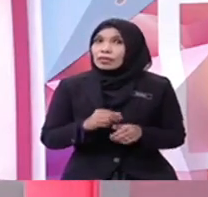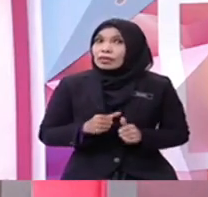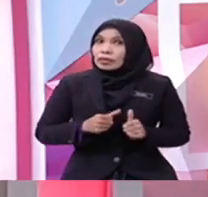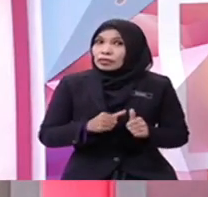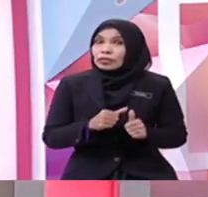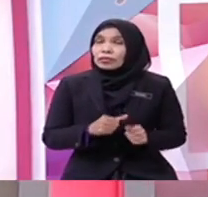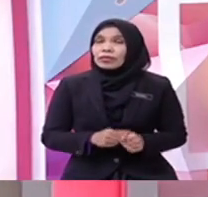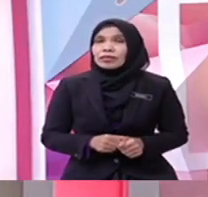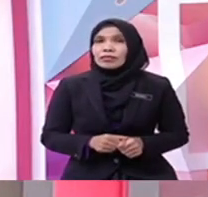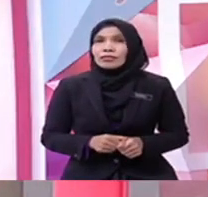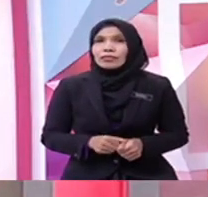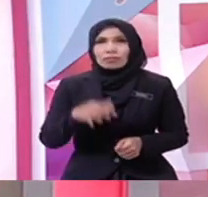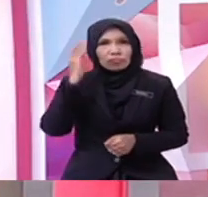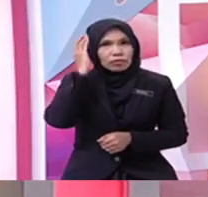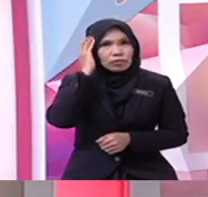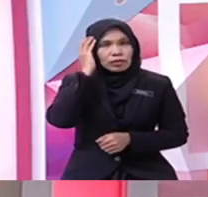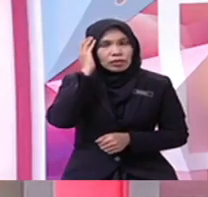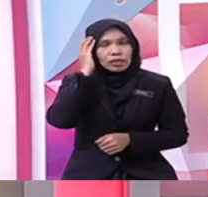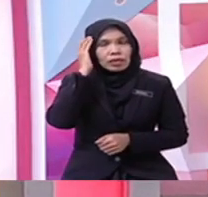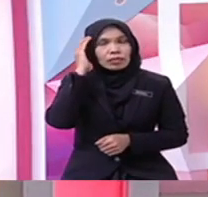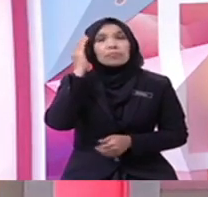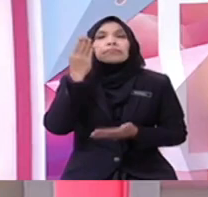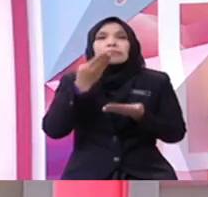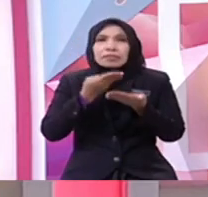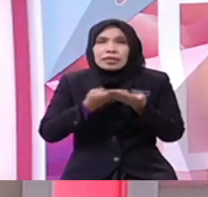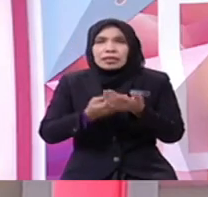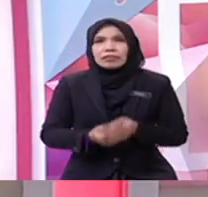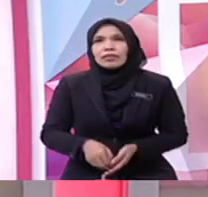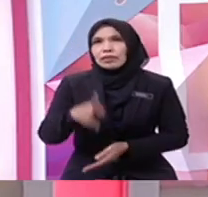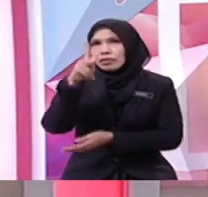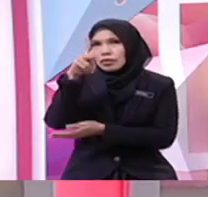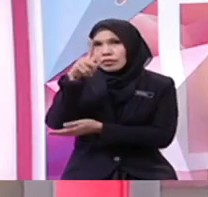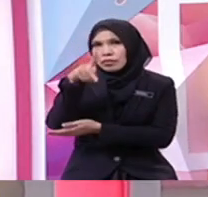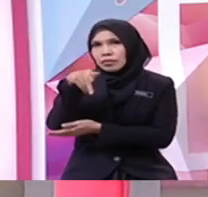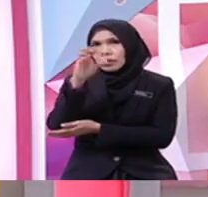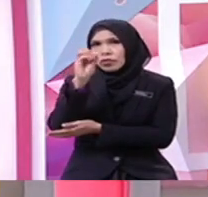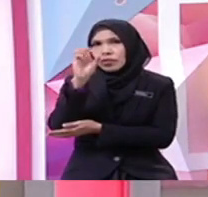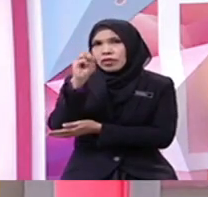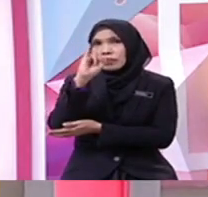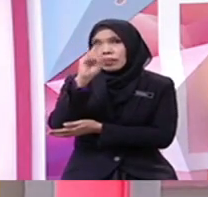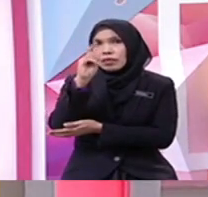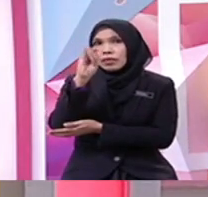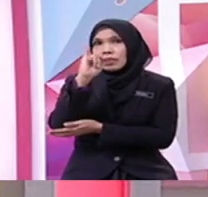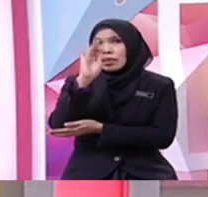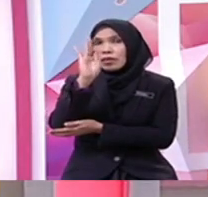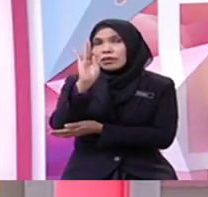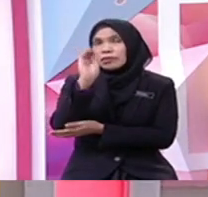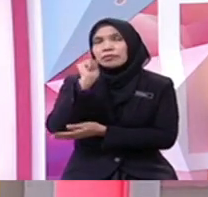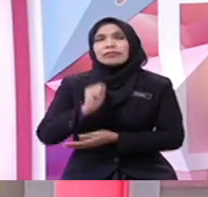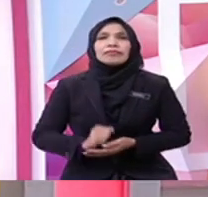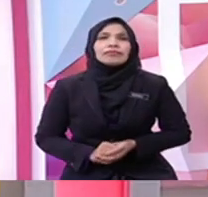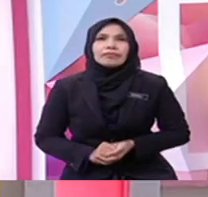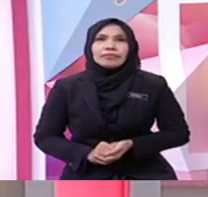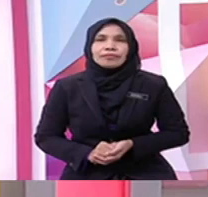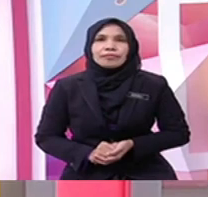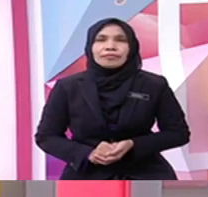kita tengok sini pemikirannya politik dapat menyuruh kita untuk menerima dan mengatasi cabaran hidup dengan